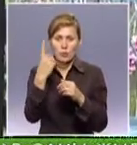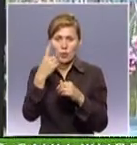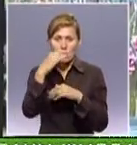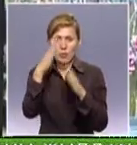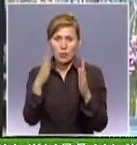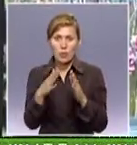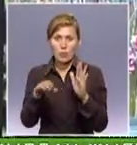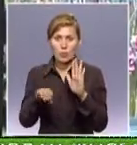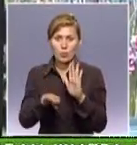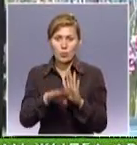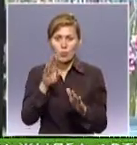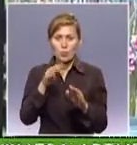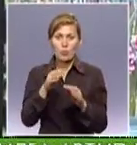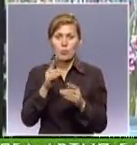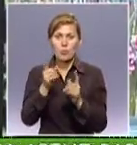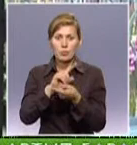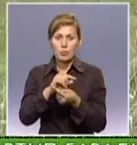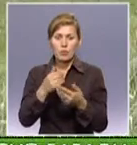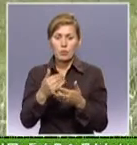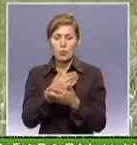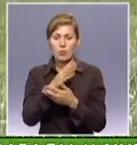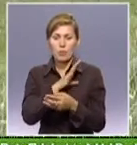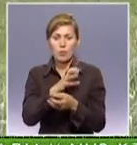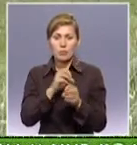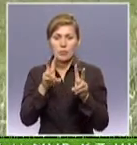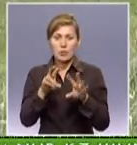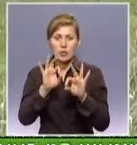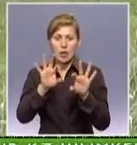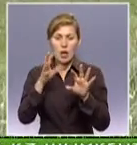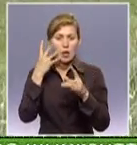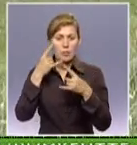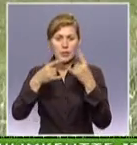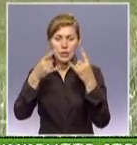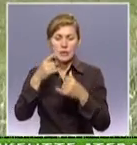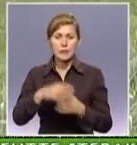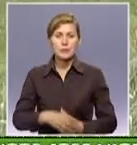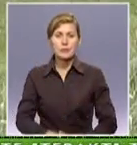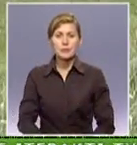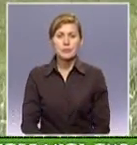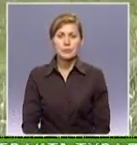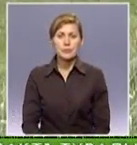сырт келбеті жаңартылды. Самат Нұрланбекұлы, Ерлан Сағымбеков, Алматы телеарнасы.